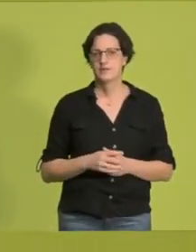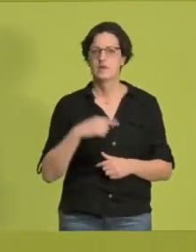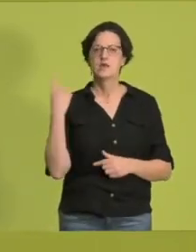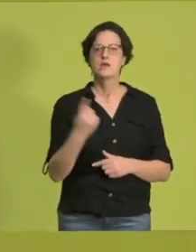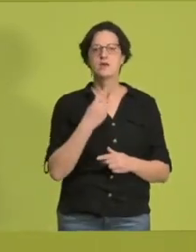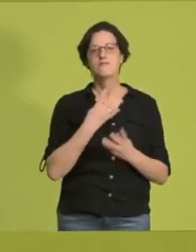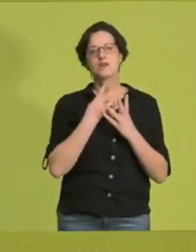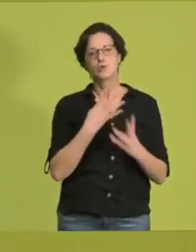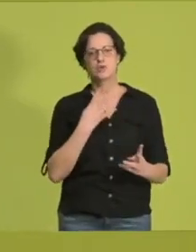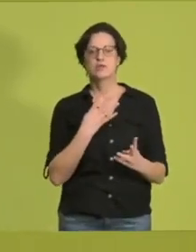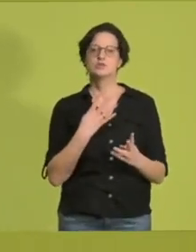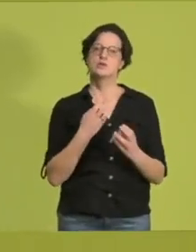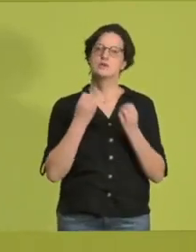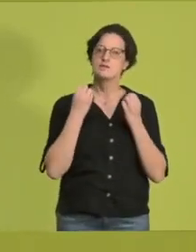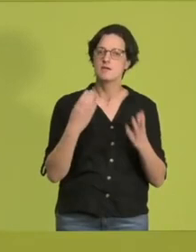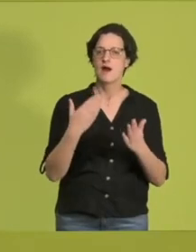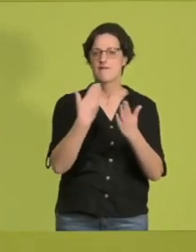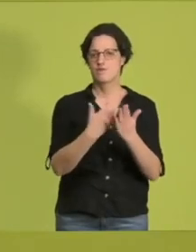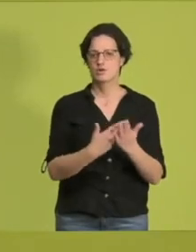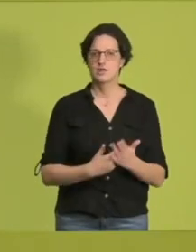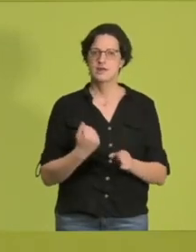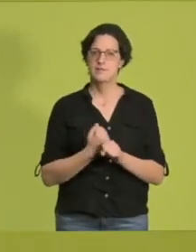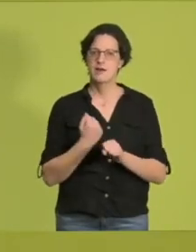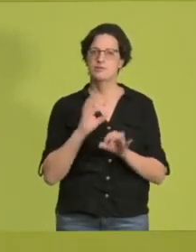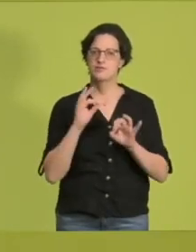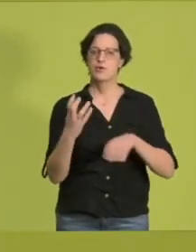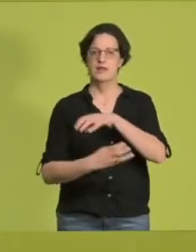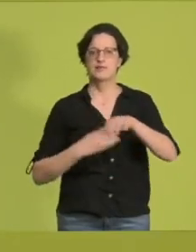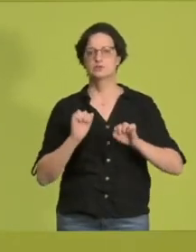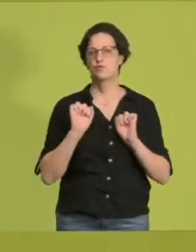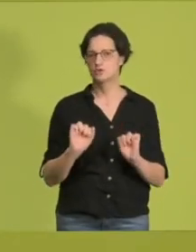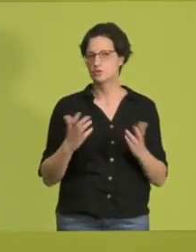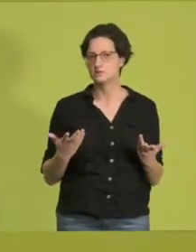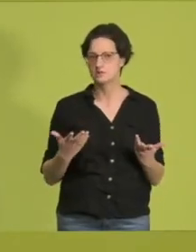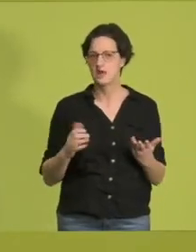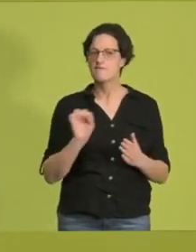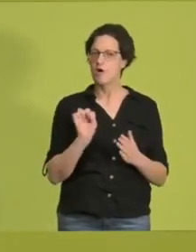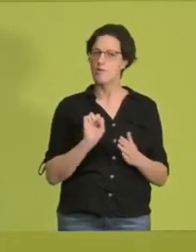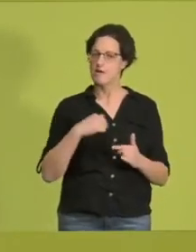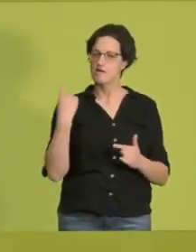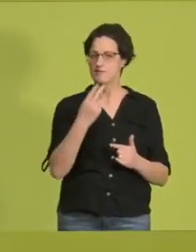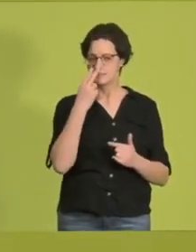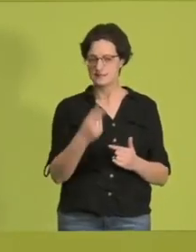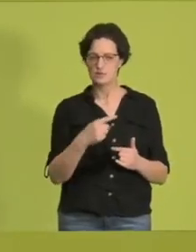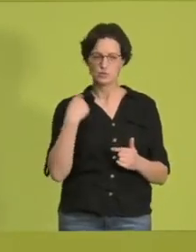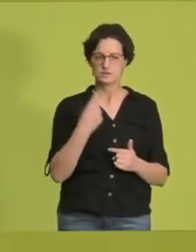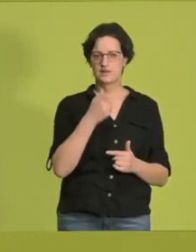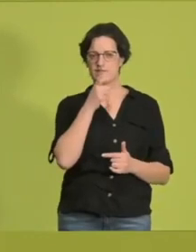ganz konkrete vorschläge für den katastrophenschutz gemacht weil wir unsere verantwortung als konstruktive